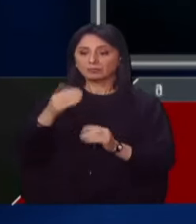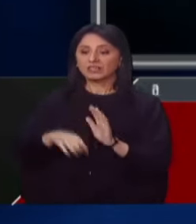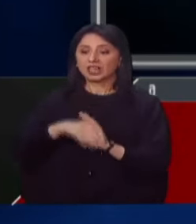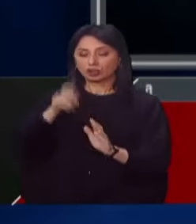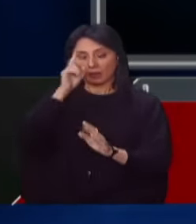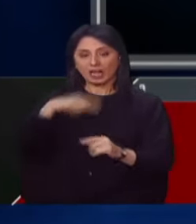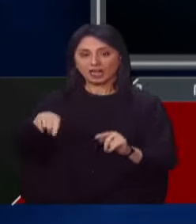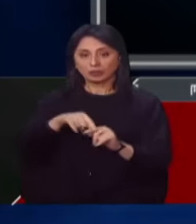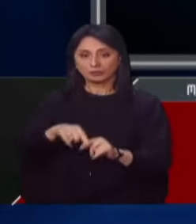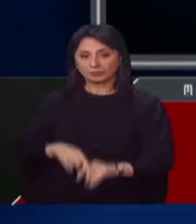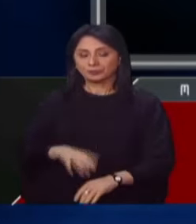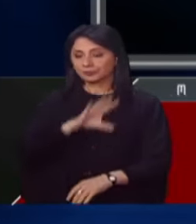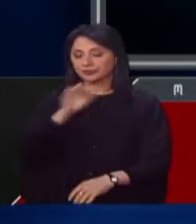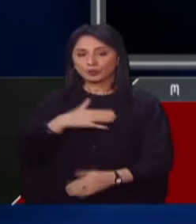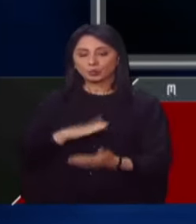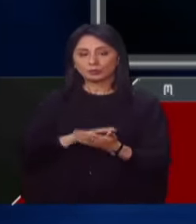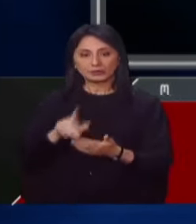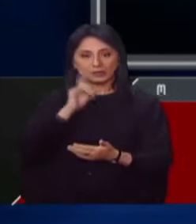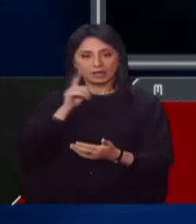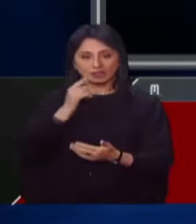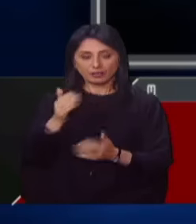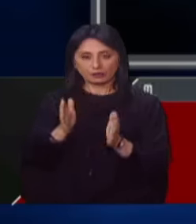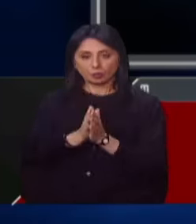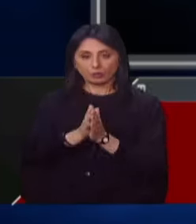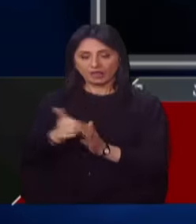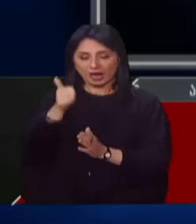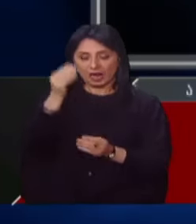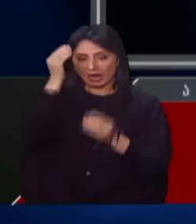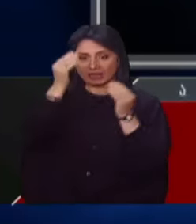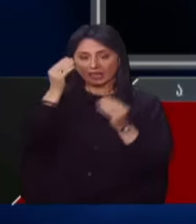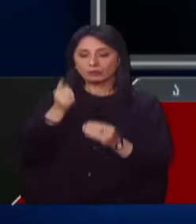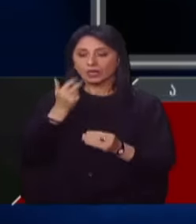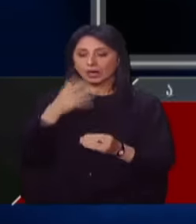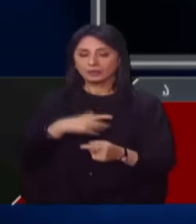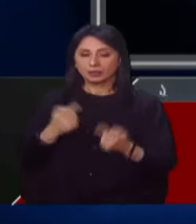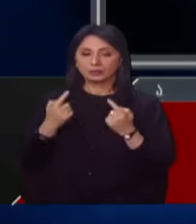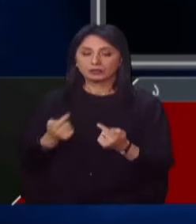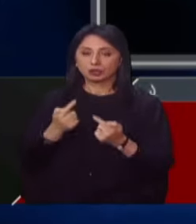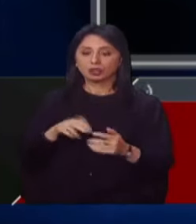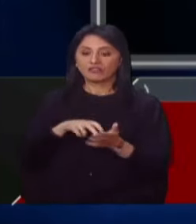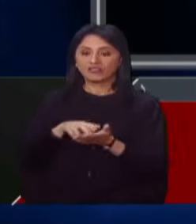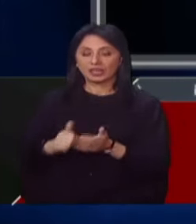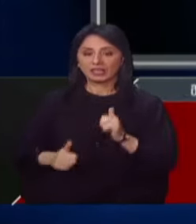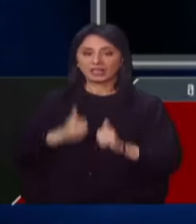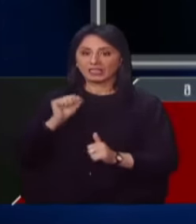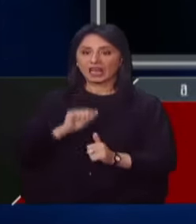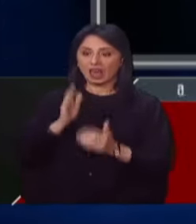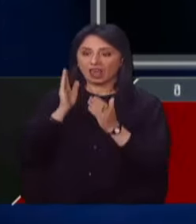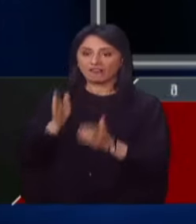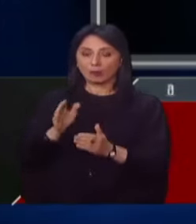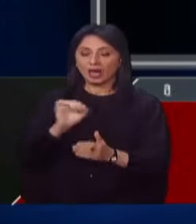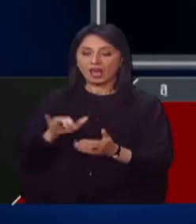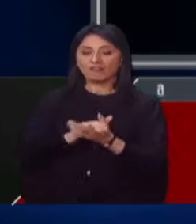არჩეულმა ხელისუფლებამ თავიდან. ყველა გულწრფელ ახალგაზრდას ვთხოვ, კარგად გაიაზრონ, თუ რამდენად მნიშვნელოვანია ვიაროთ ღირსებით ევროპისკენ,